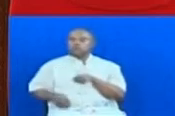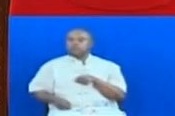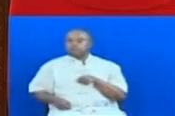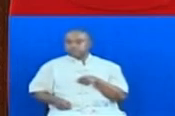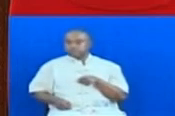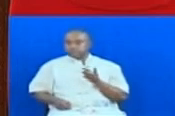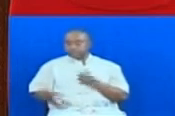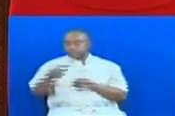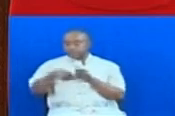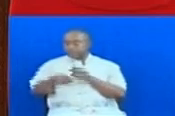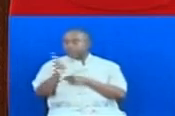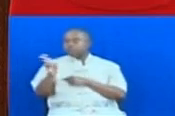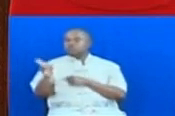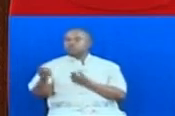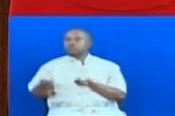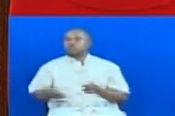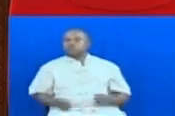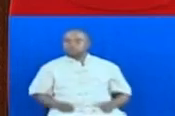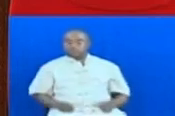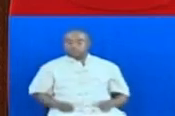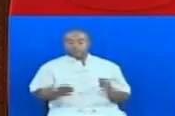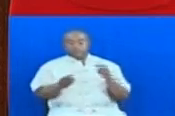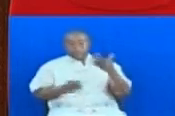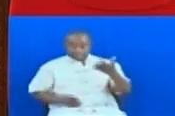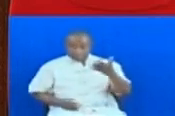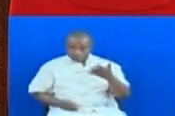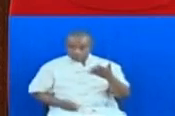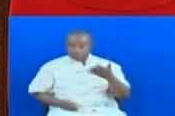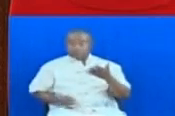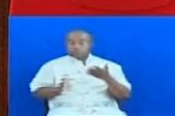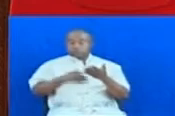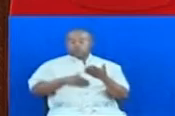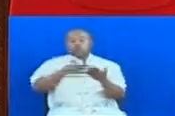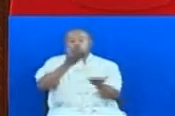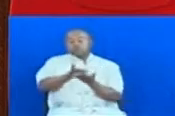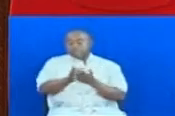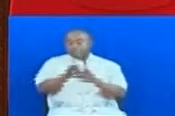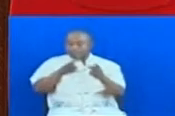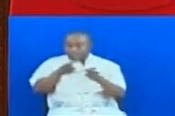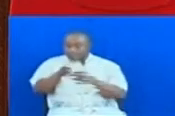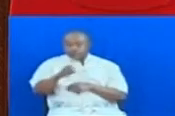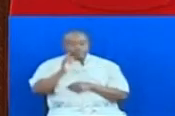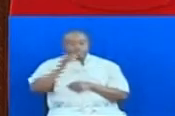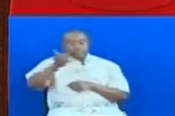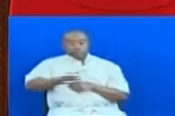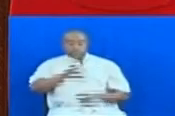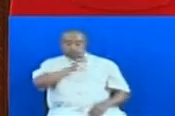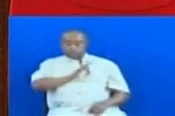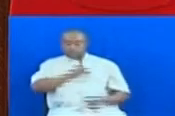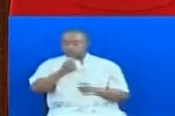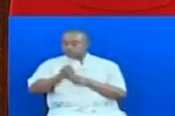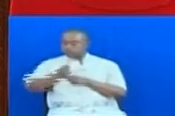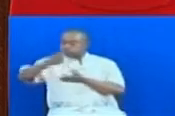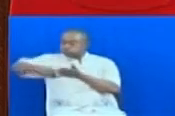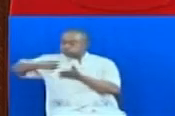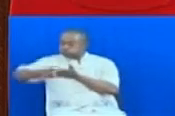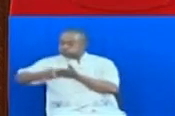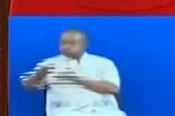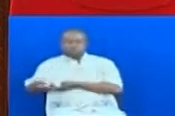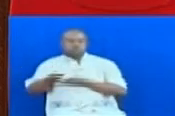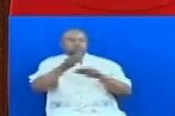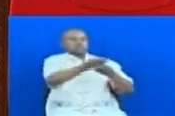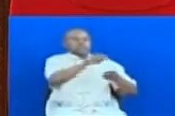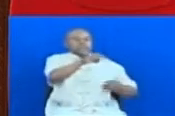katika almashauri. Tano, kuwasilisha kikamilifu makato ya kila mwezi ya mishahara ya watumishi katika mfuko ya hifadhi ya